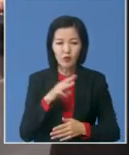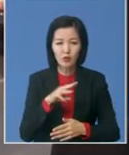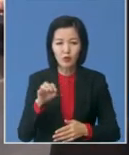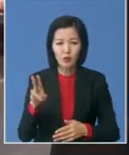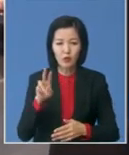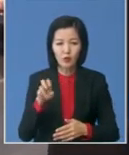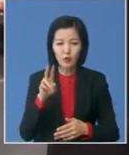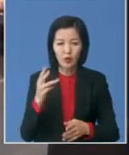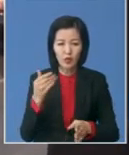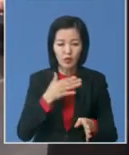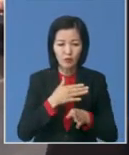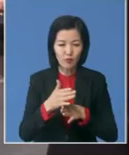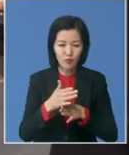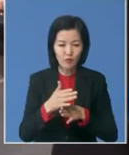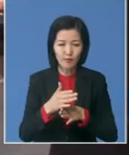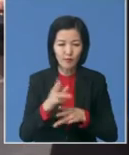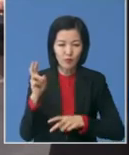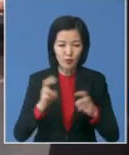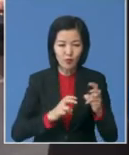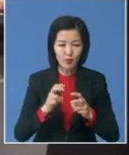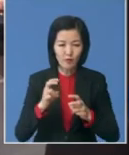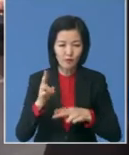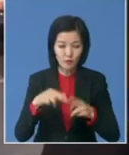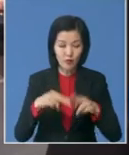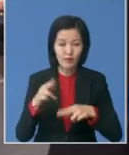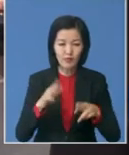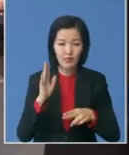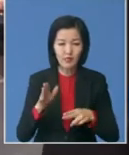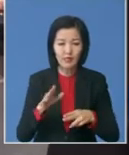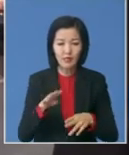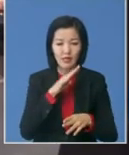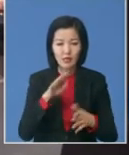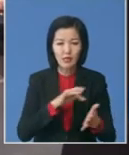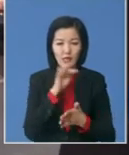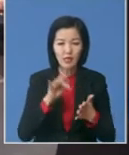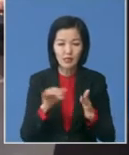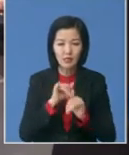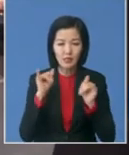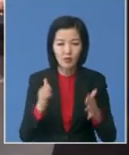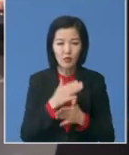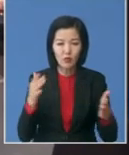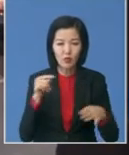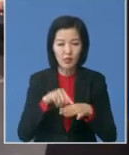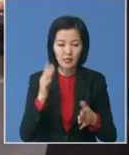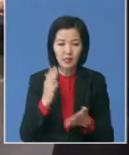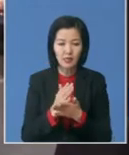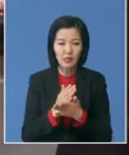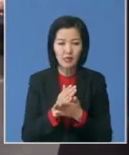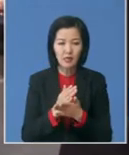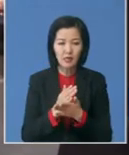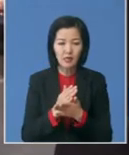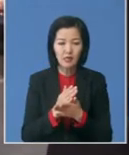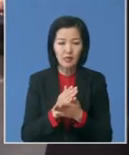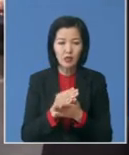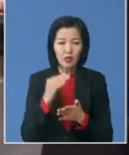доллардай қаражат бөлініп университет салынады. Ол деген сіз Текелі қаласының дамуына үлкен әсер береді. Тек